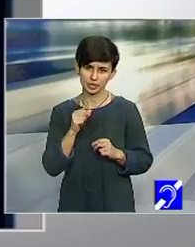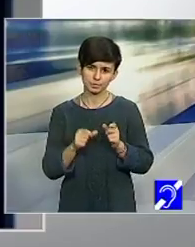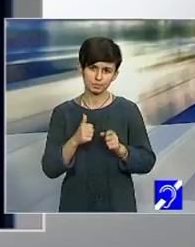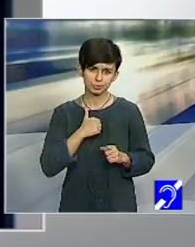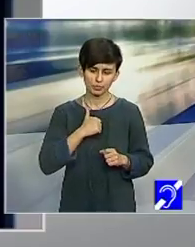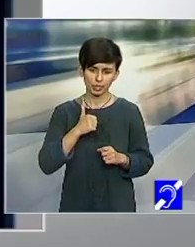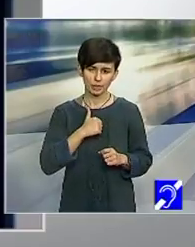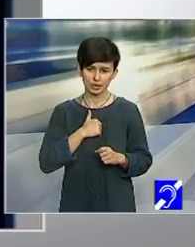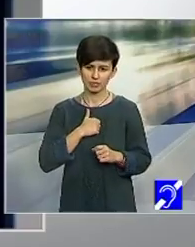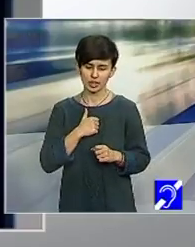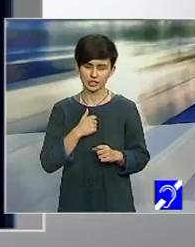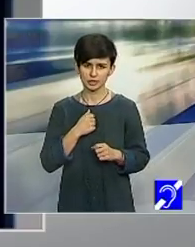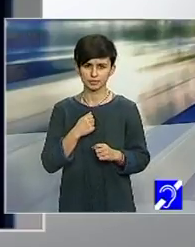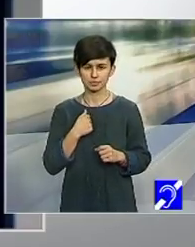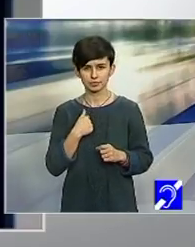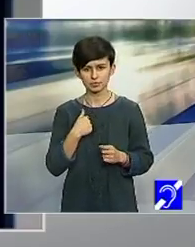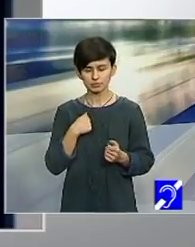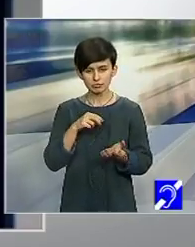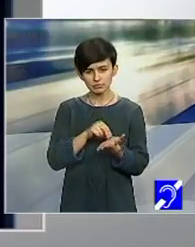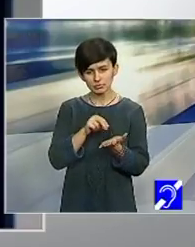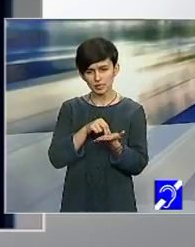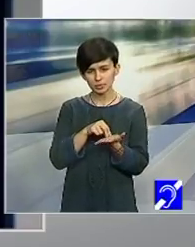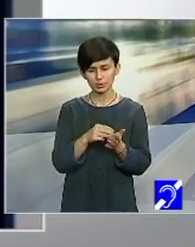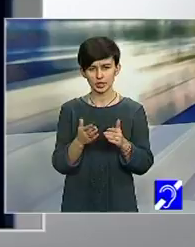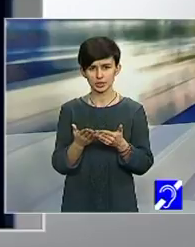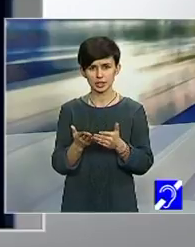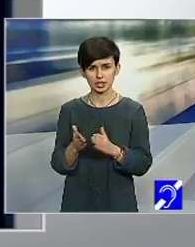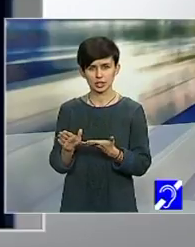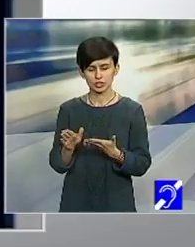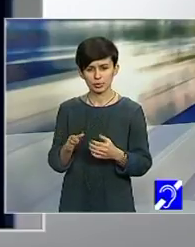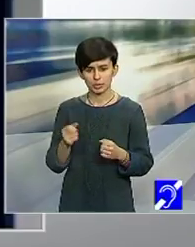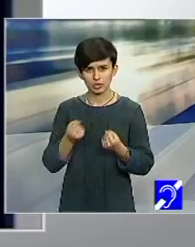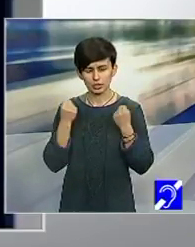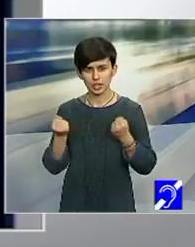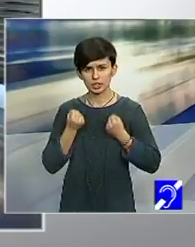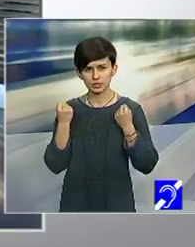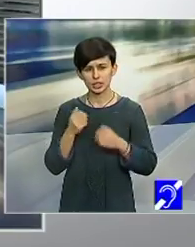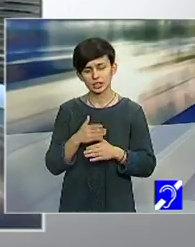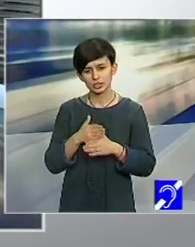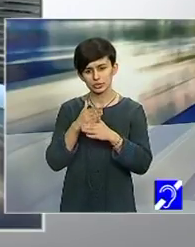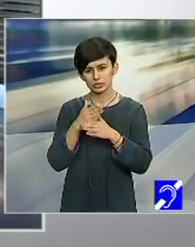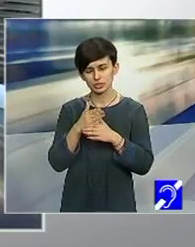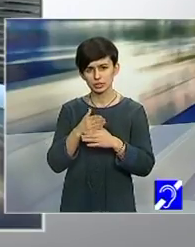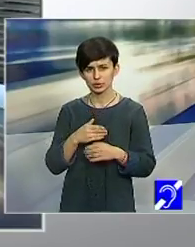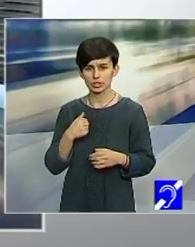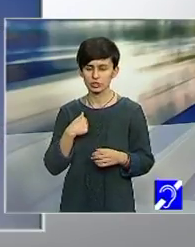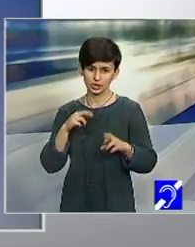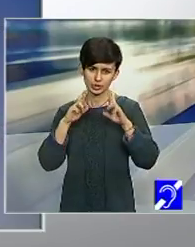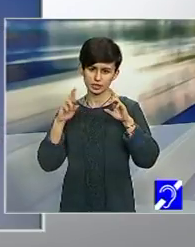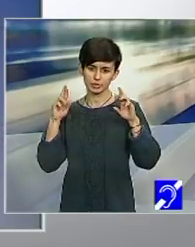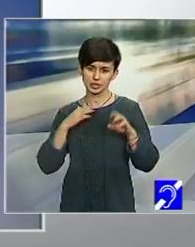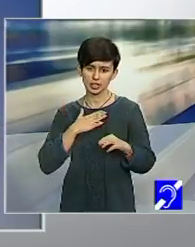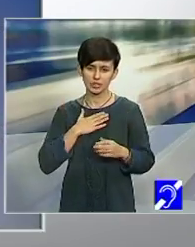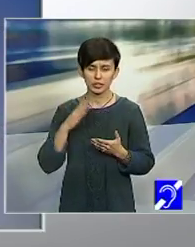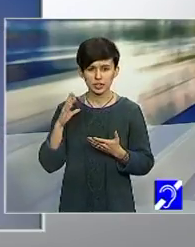privată, ne propunem să începem o activitate susținută, spun eu, sper să avem și rezultate